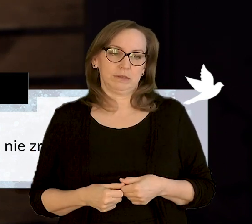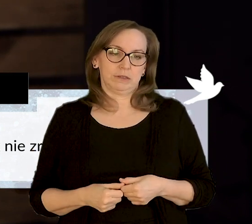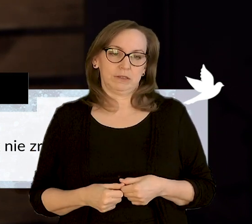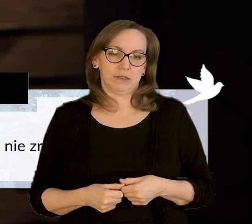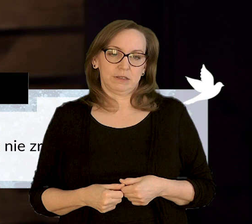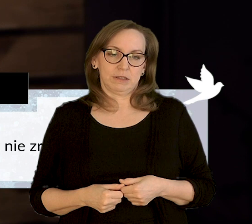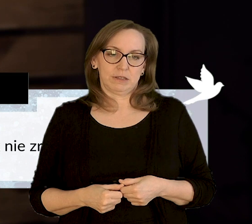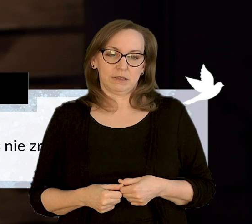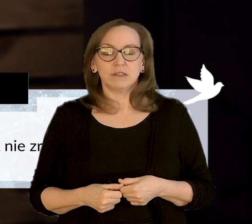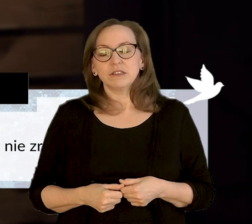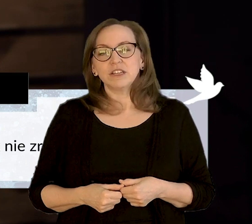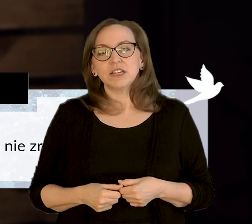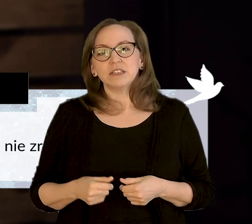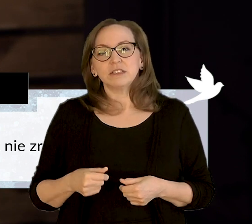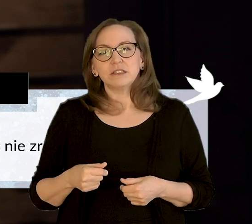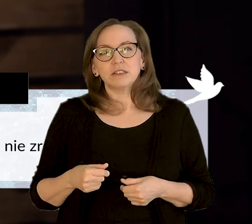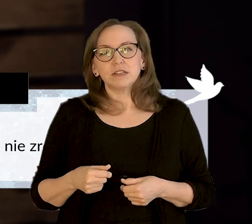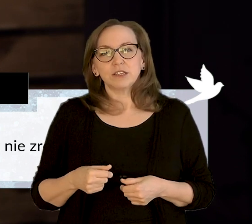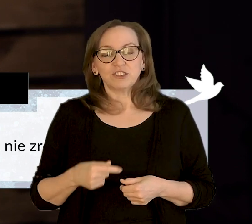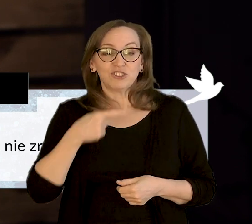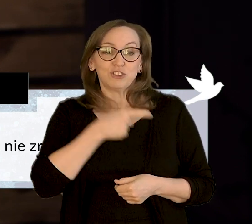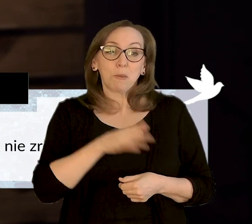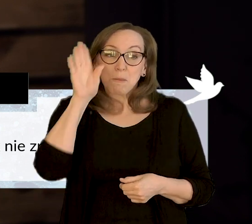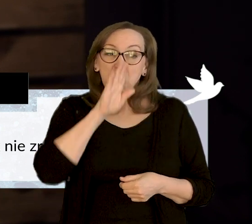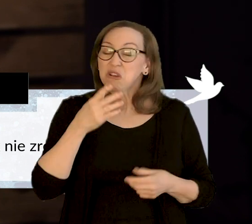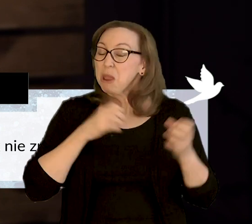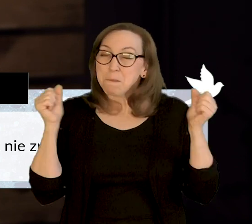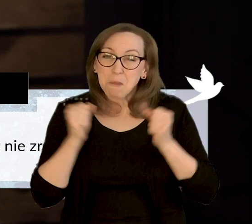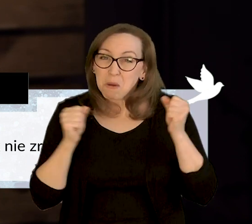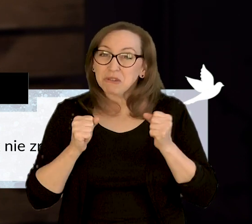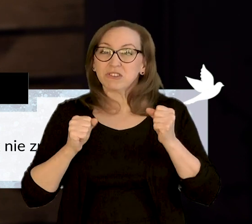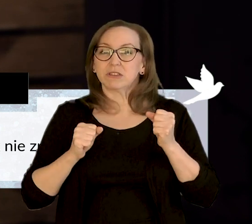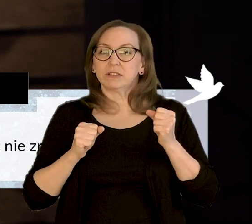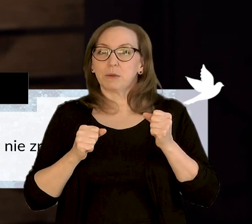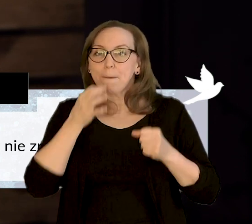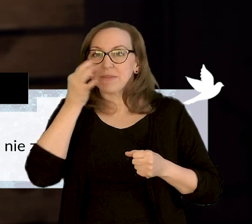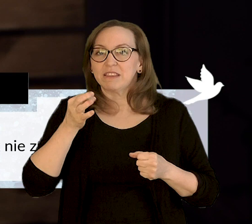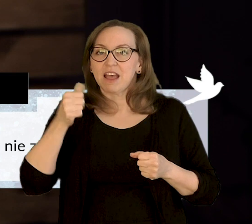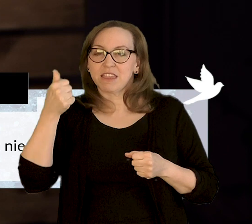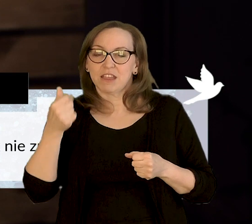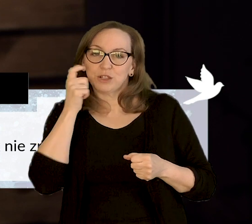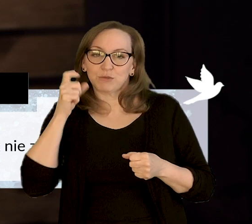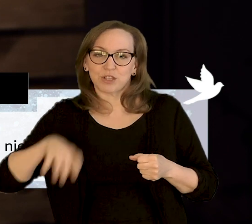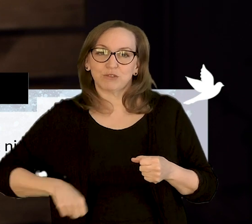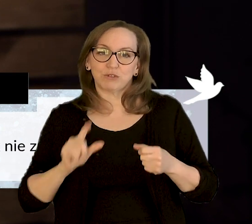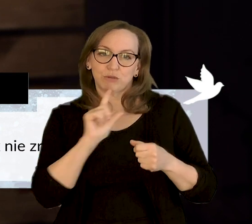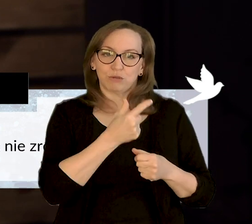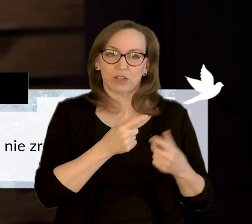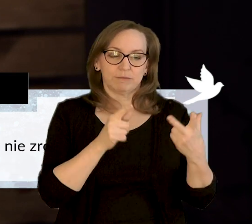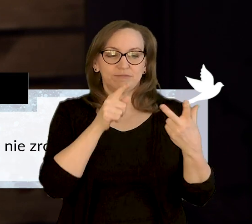Czy ty się Boga nie boisz? Czy ty nie masz żadnych limitów, żadnych barier?